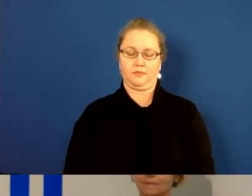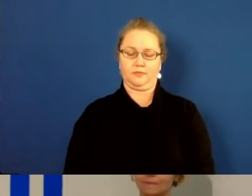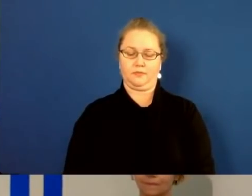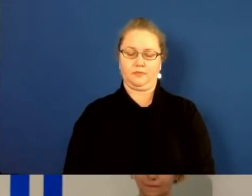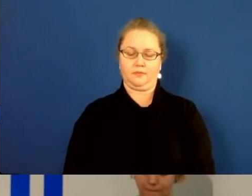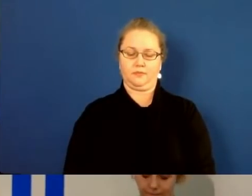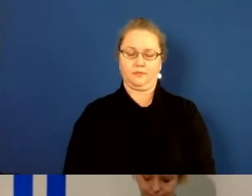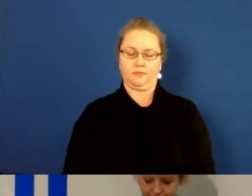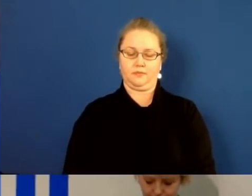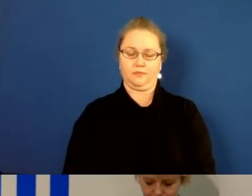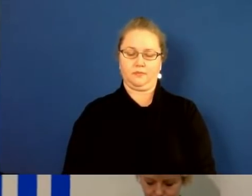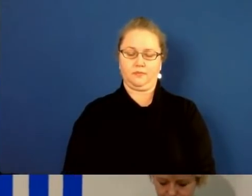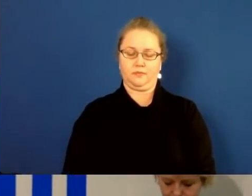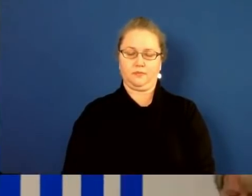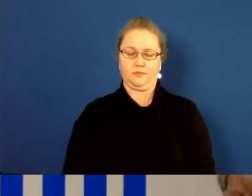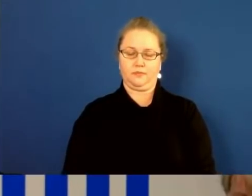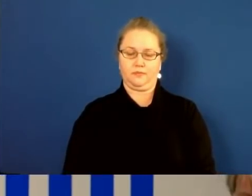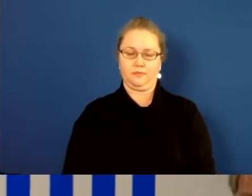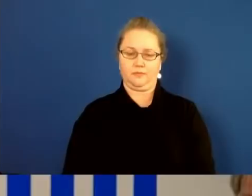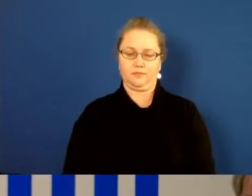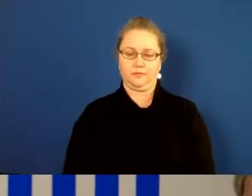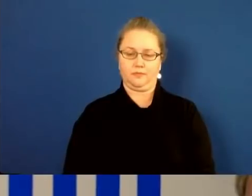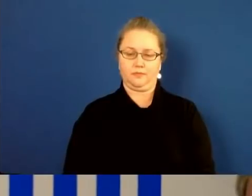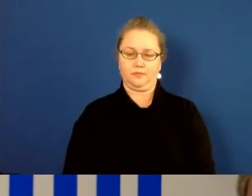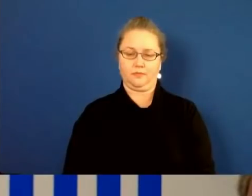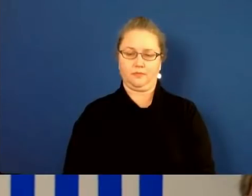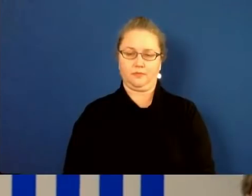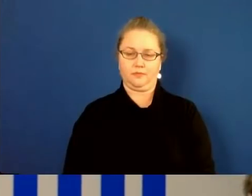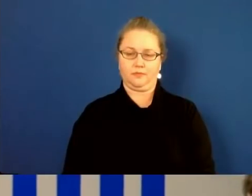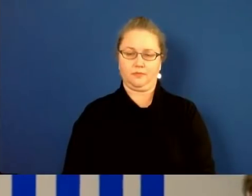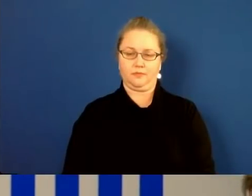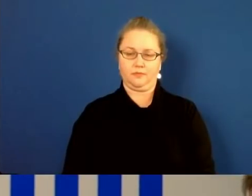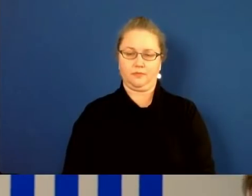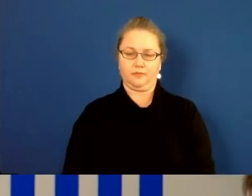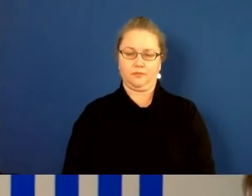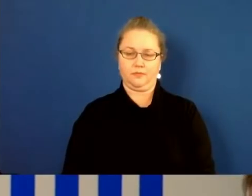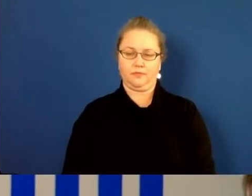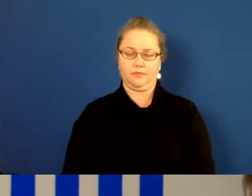cette pandémie. Chaque région atteinte de COVID-19.